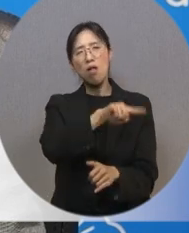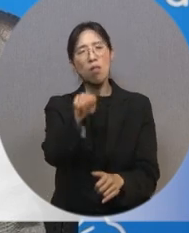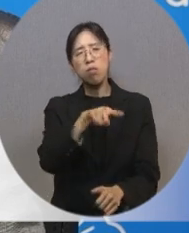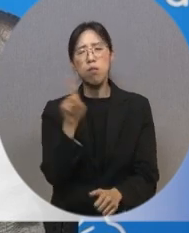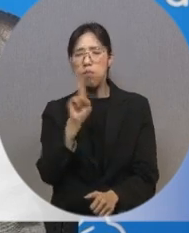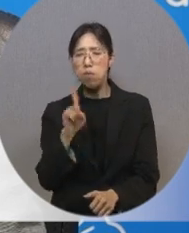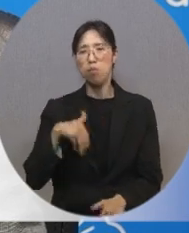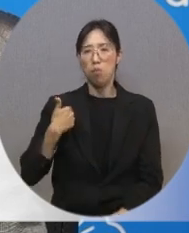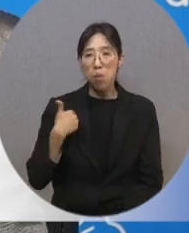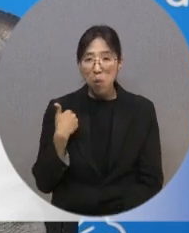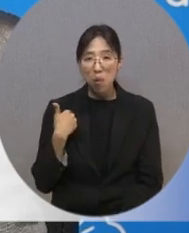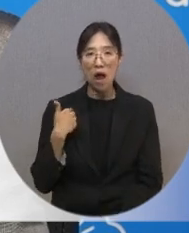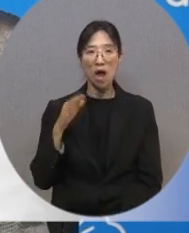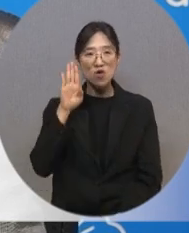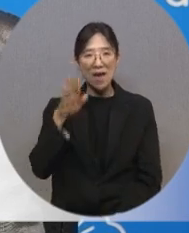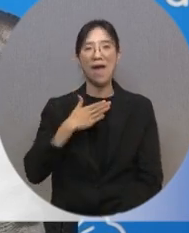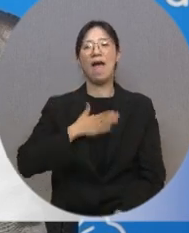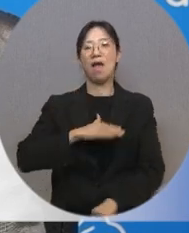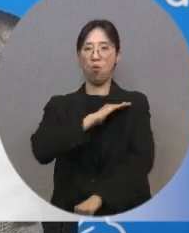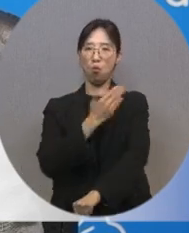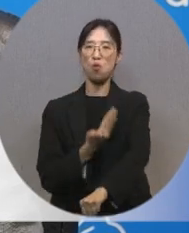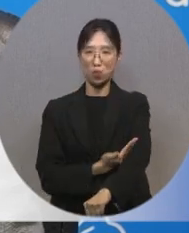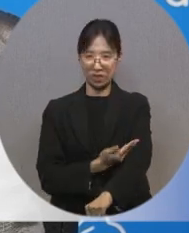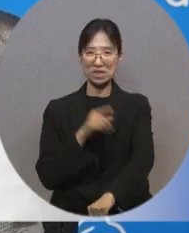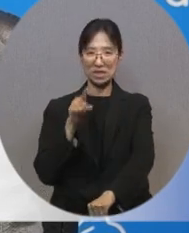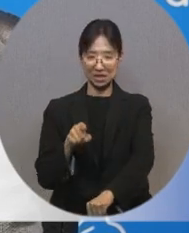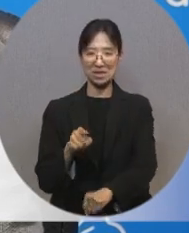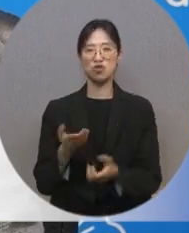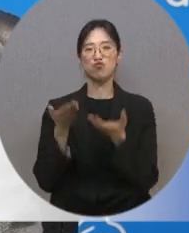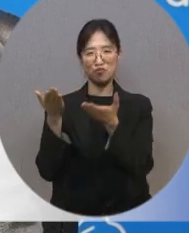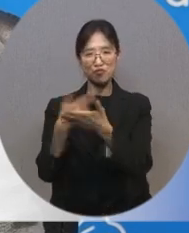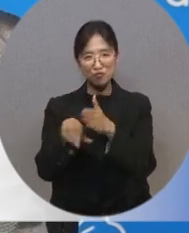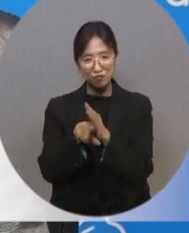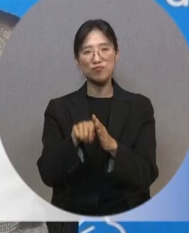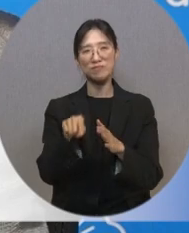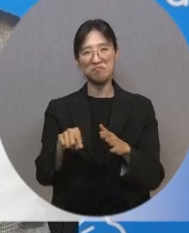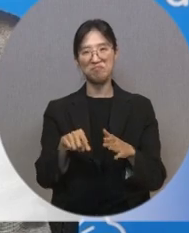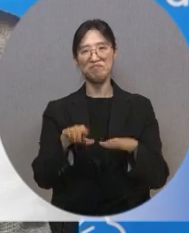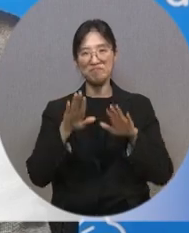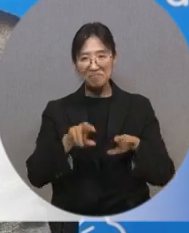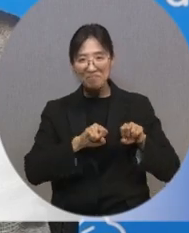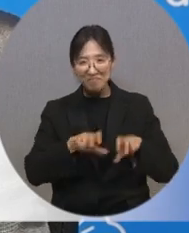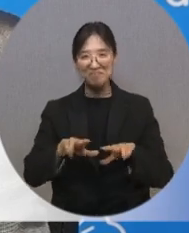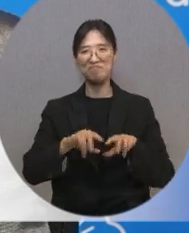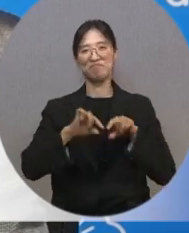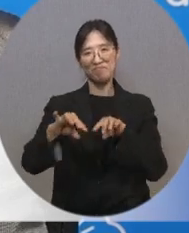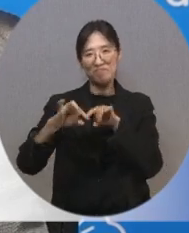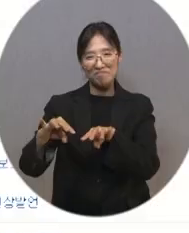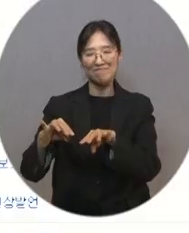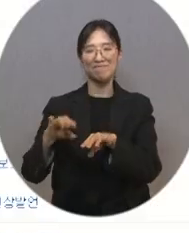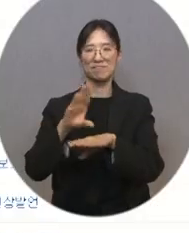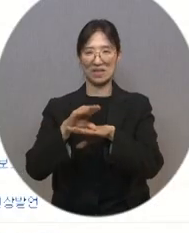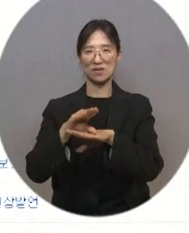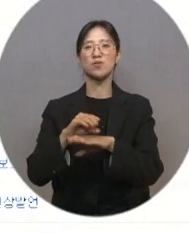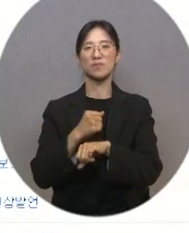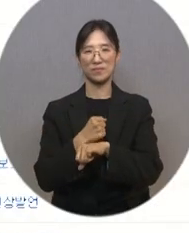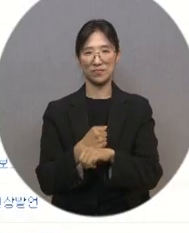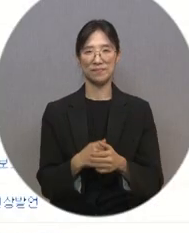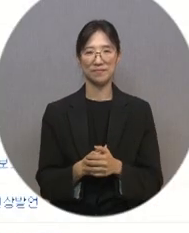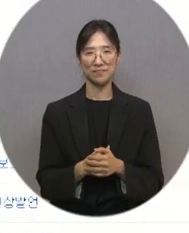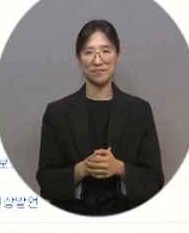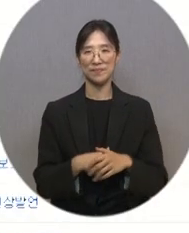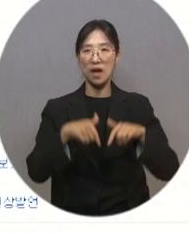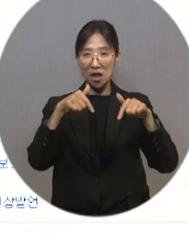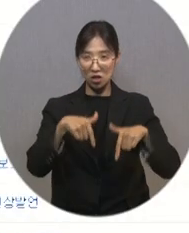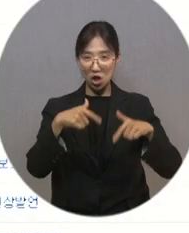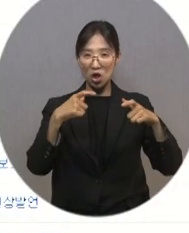일을 주민들이 알 권리를 바로 알 수 있도록 하기 위해서 생방송을 추진했다 이런 말씀을 드리도록 하겠습니다. 또한